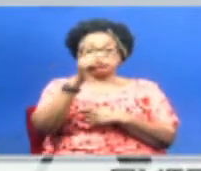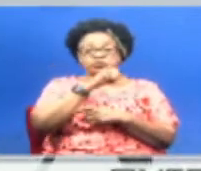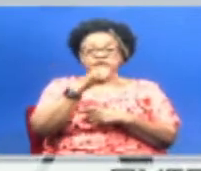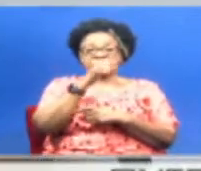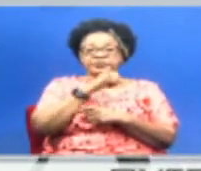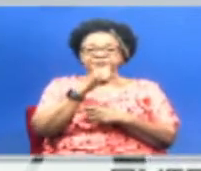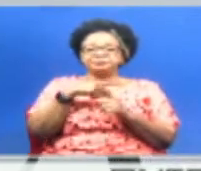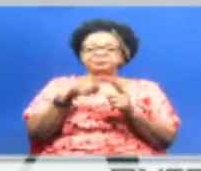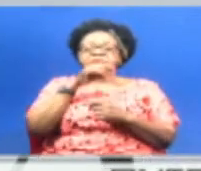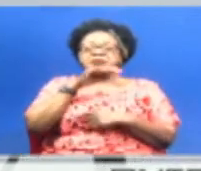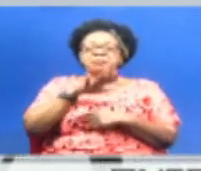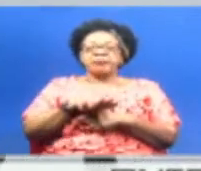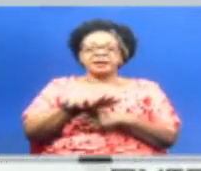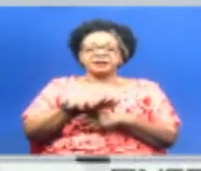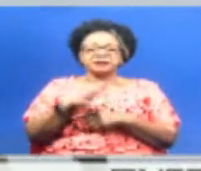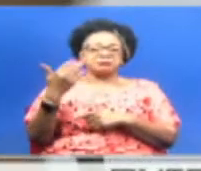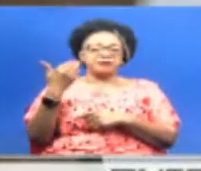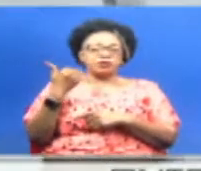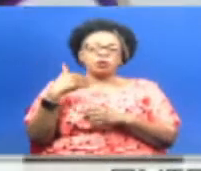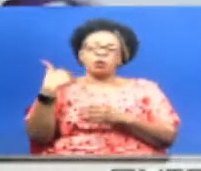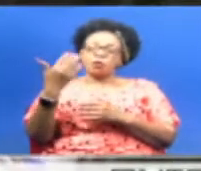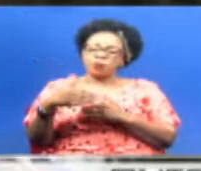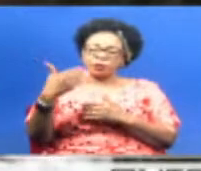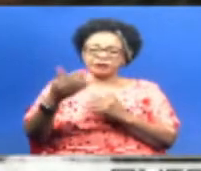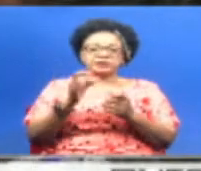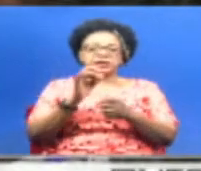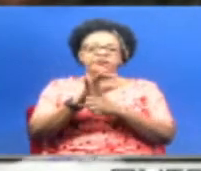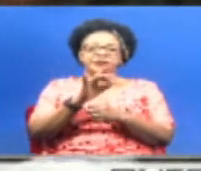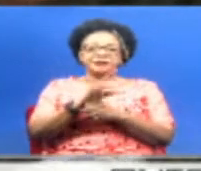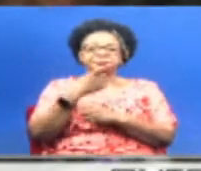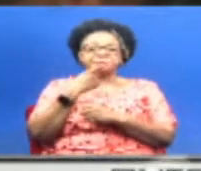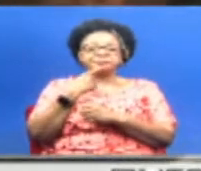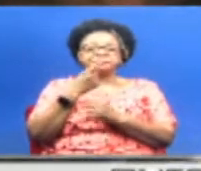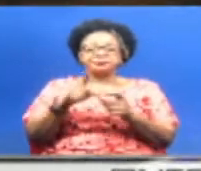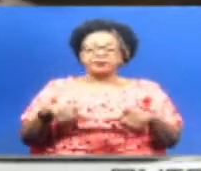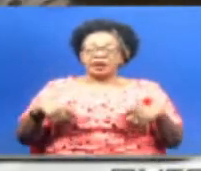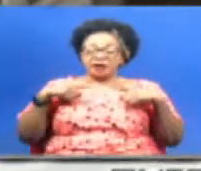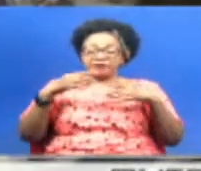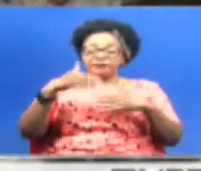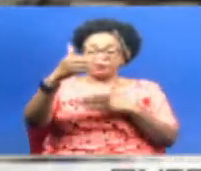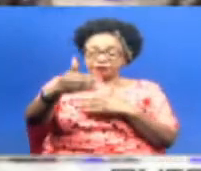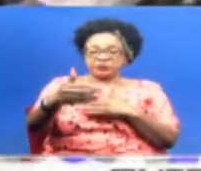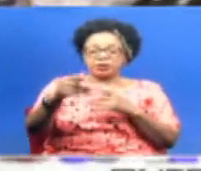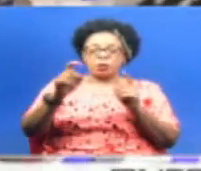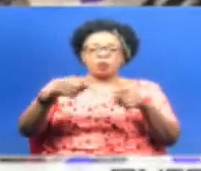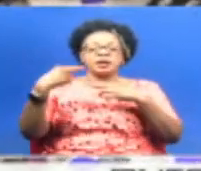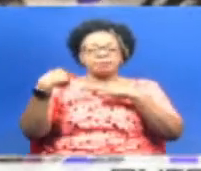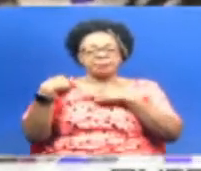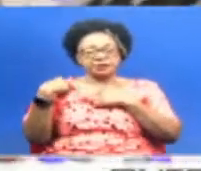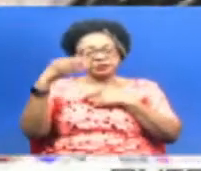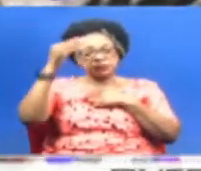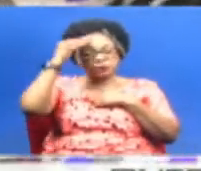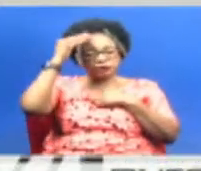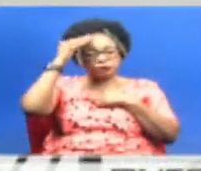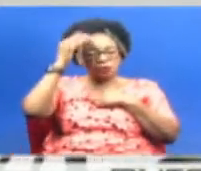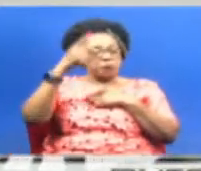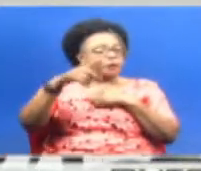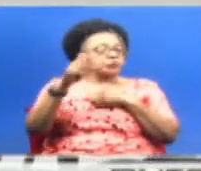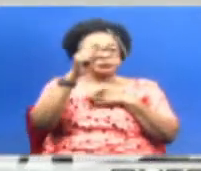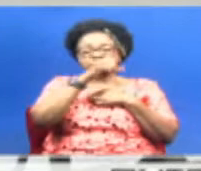wazazi wake walikuwa wakimshauri kwamba maisha yake ya baadaye yatategemea sana masomo wala si